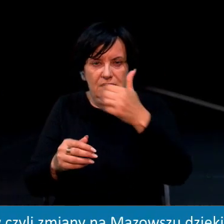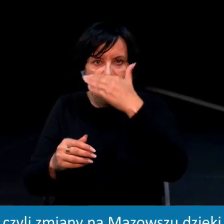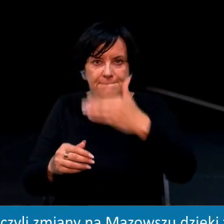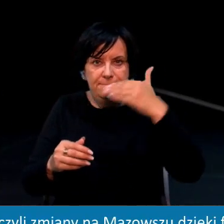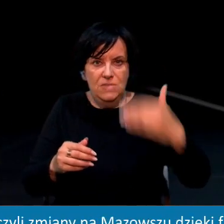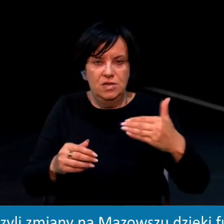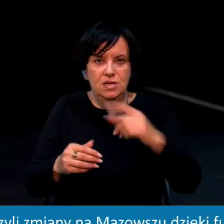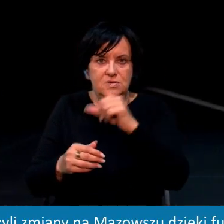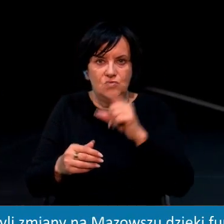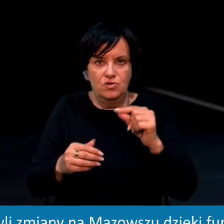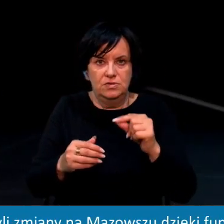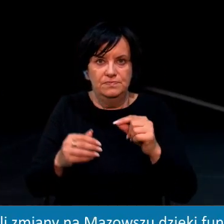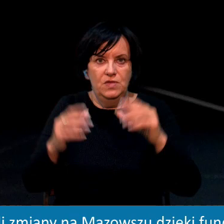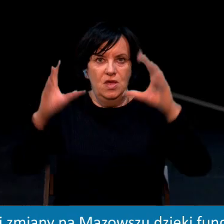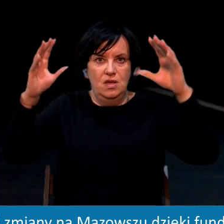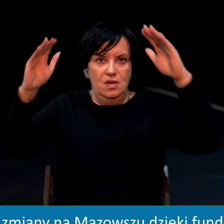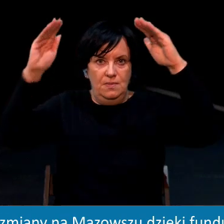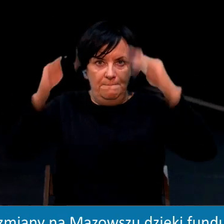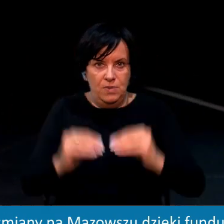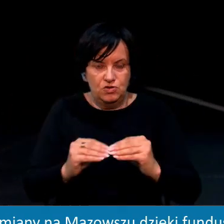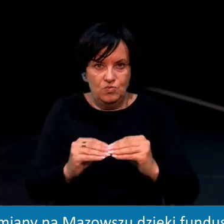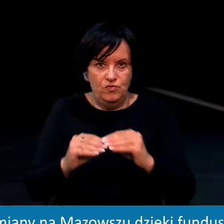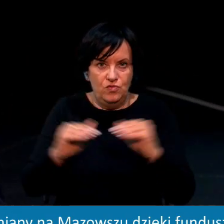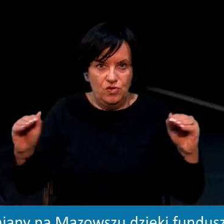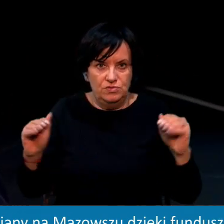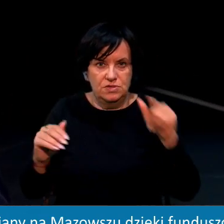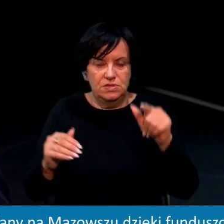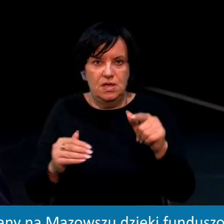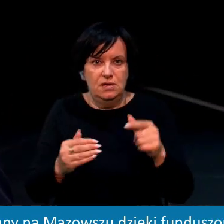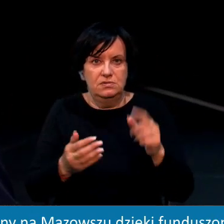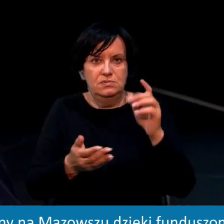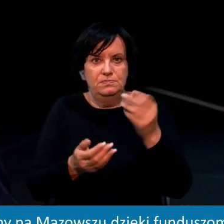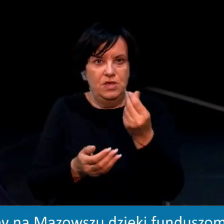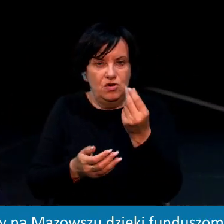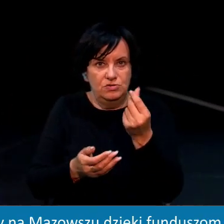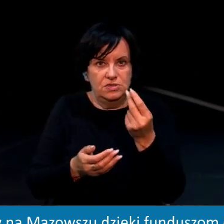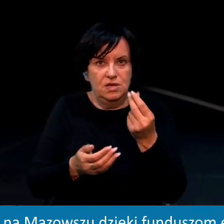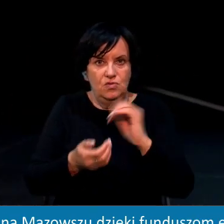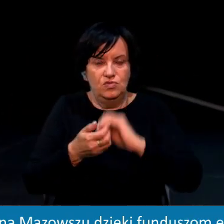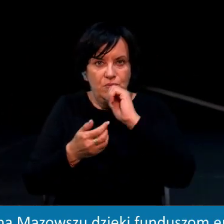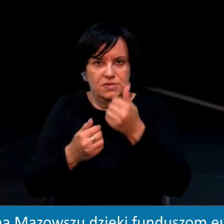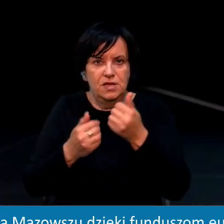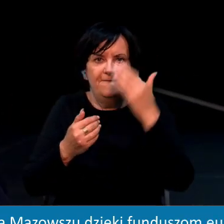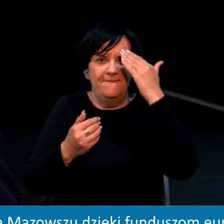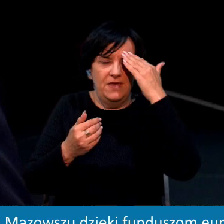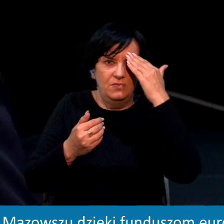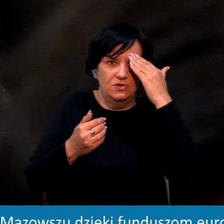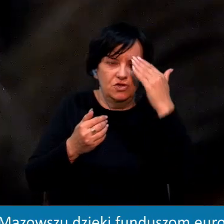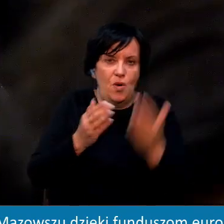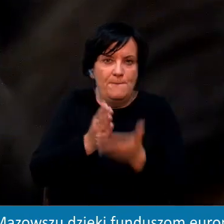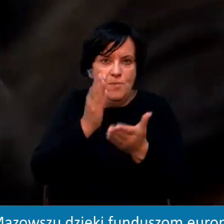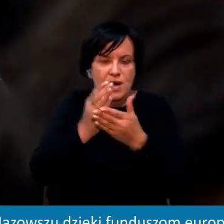Państwa, podsumowując, niewątpliwie te środki pomagają nam w tym, abyśmy rozwijali nasze